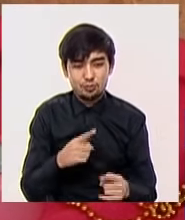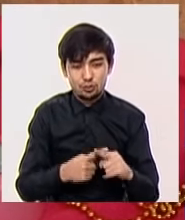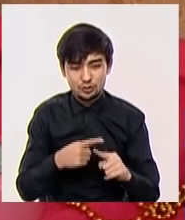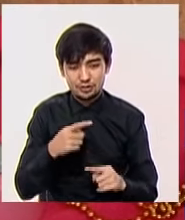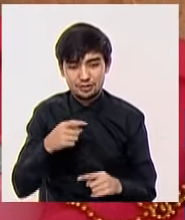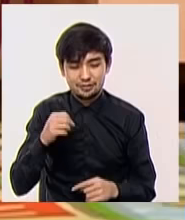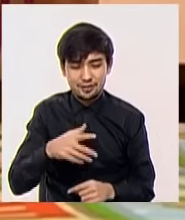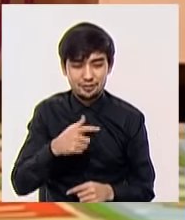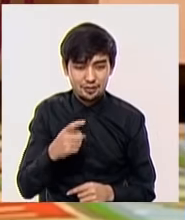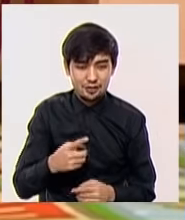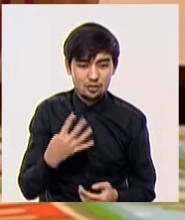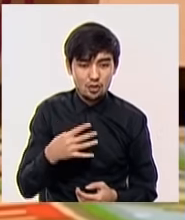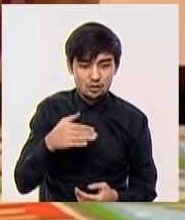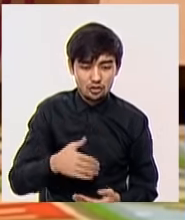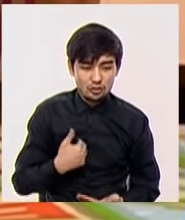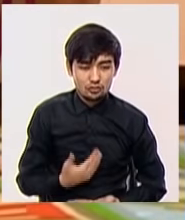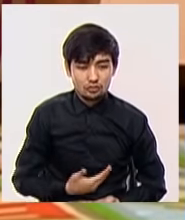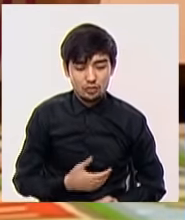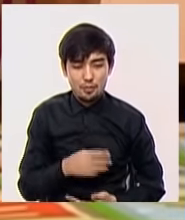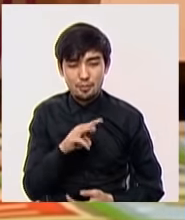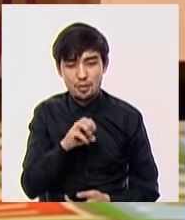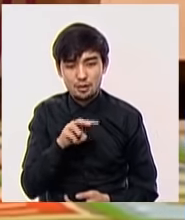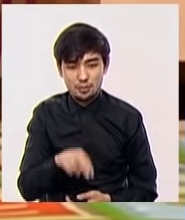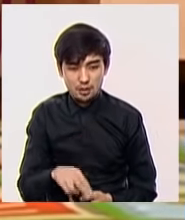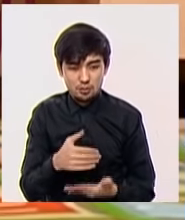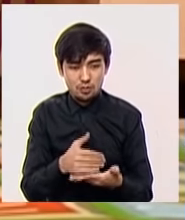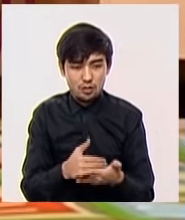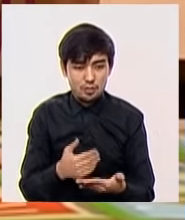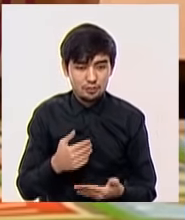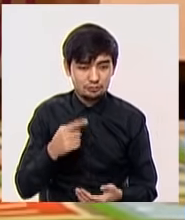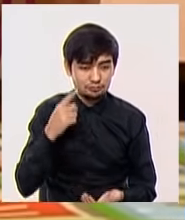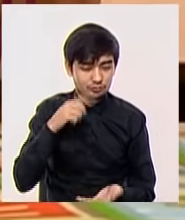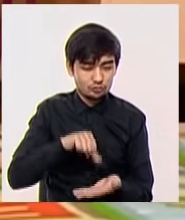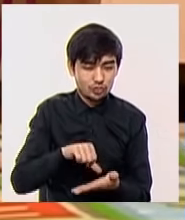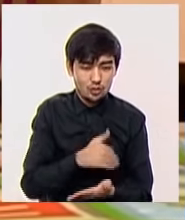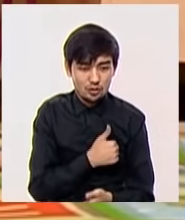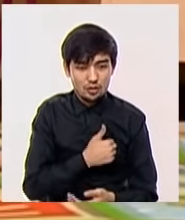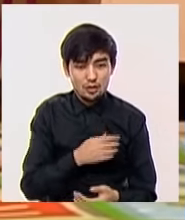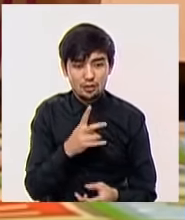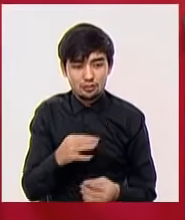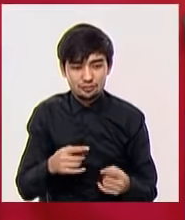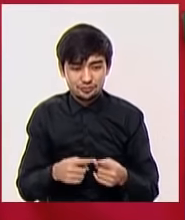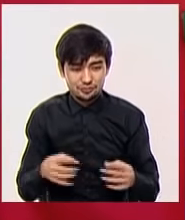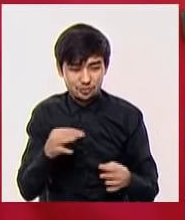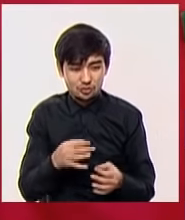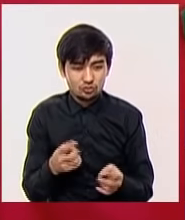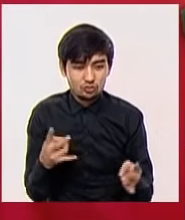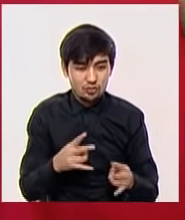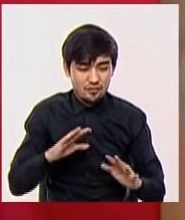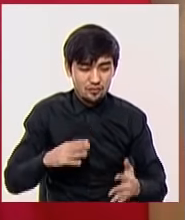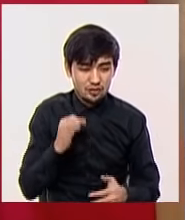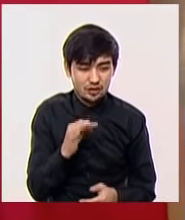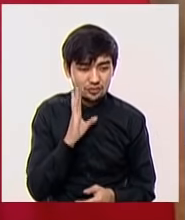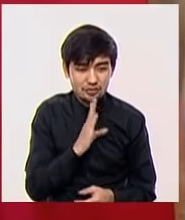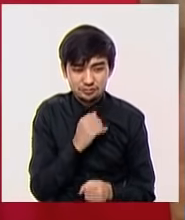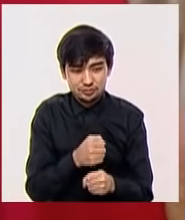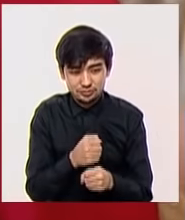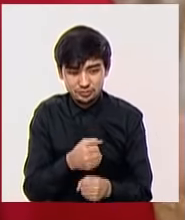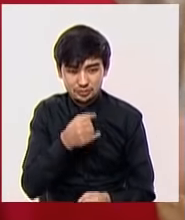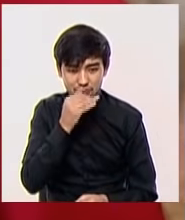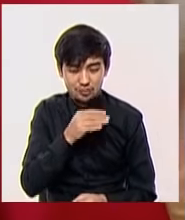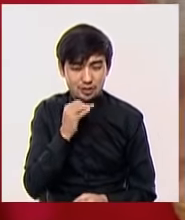живем похвал хотела принять участие в программе субсидирования арендного жилья но несмотря на острую нужду сделать это женщинам вряд ли